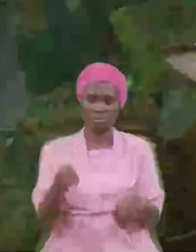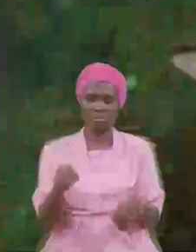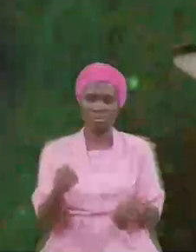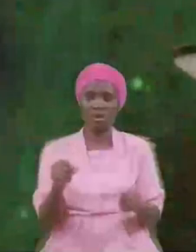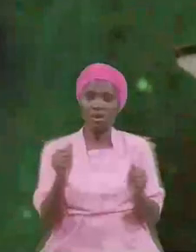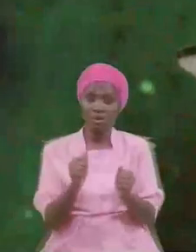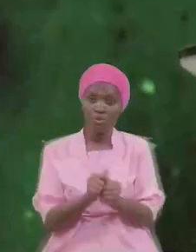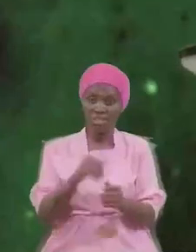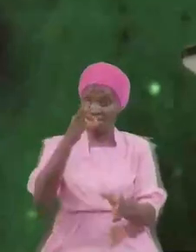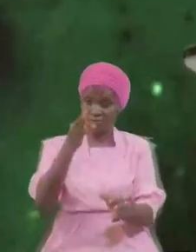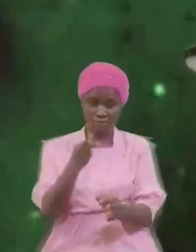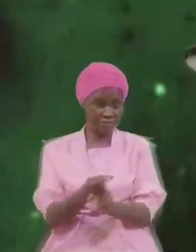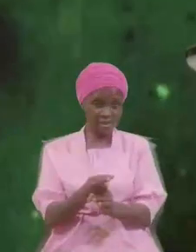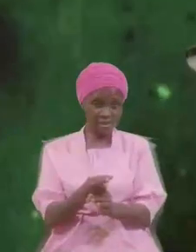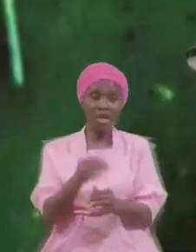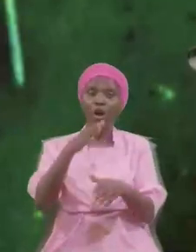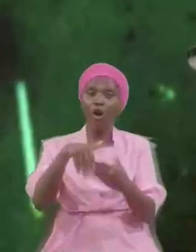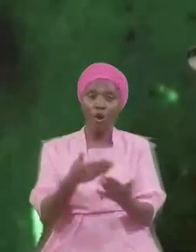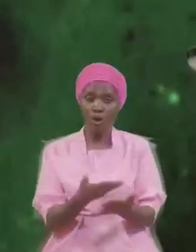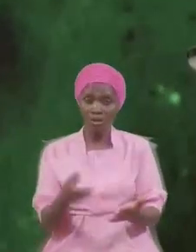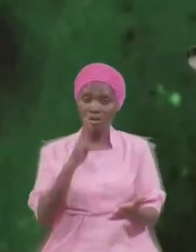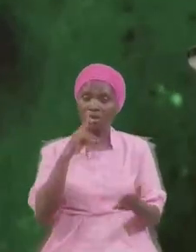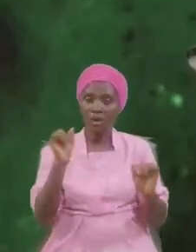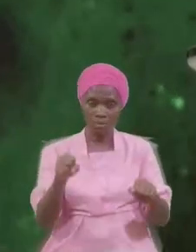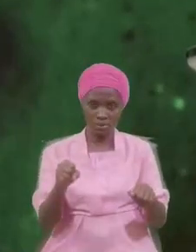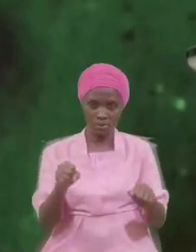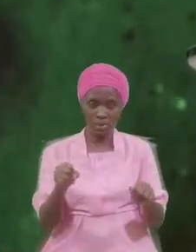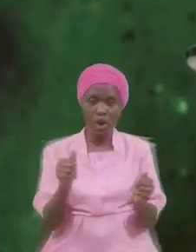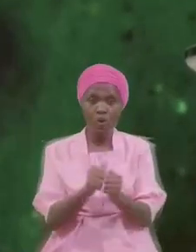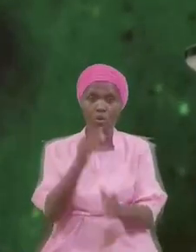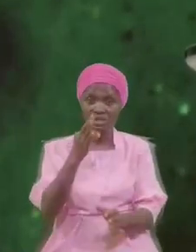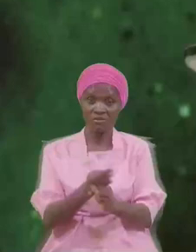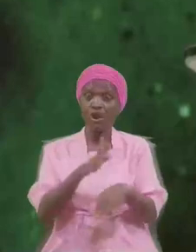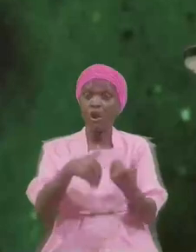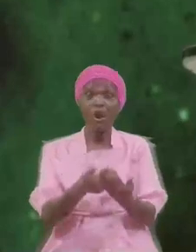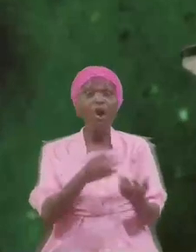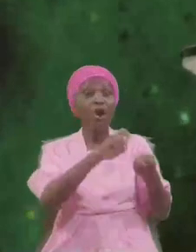possible. Avec la foi, tous les problèmes sont